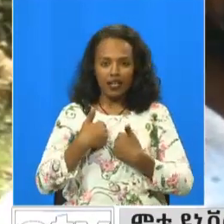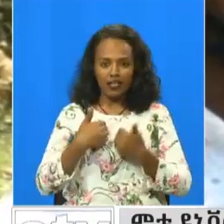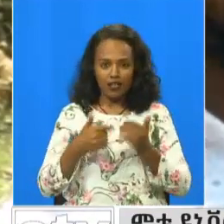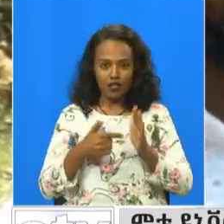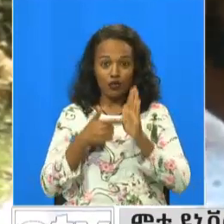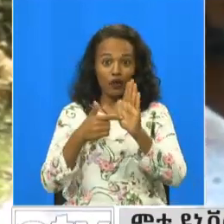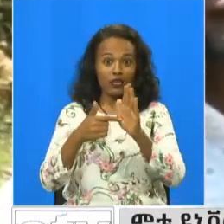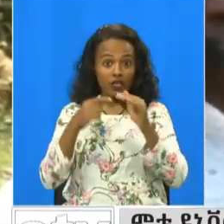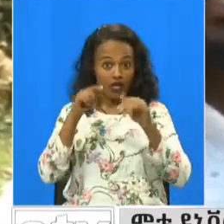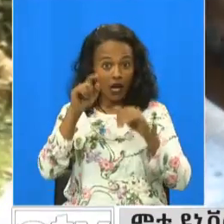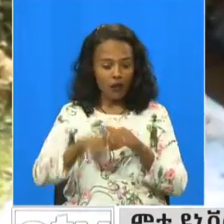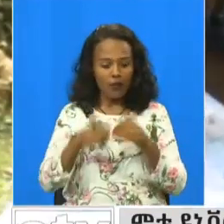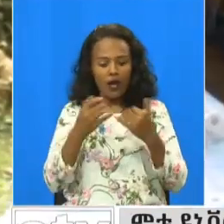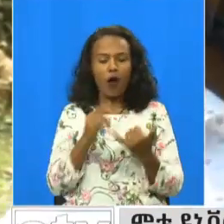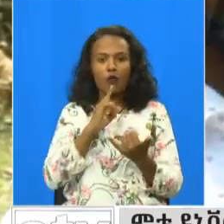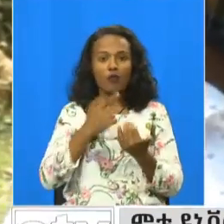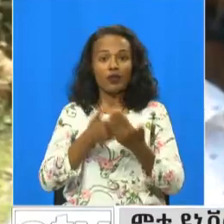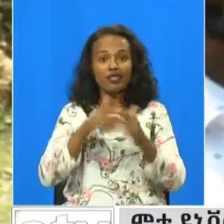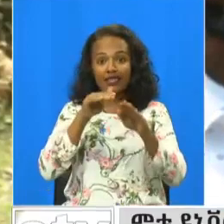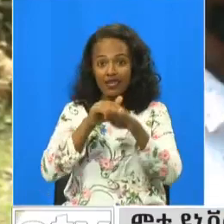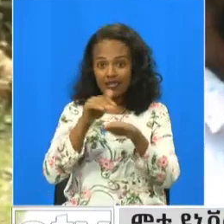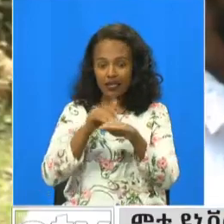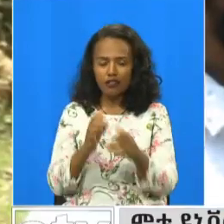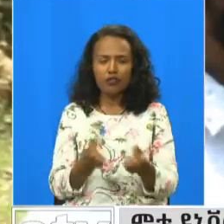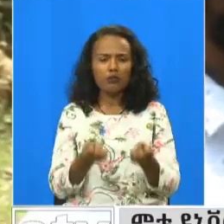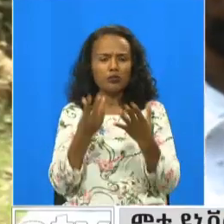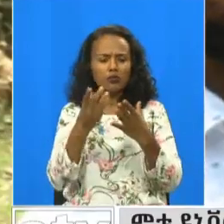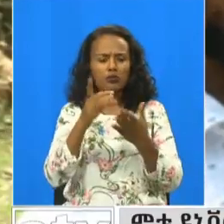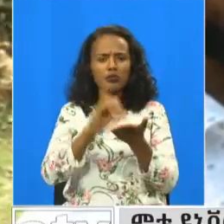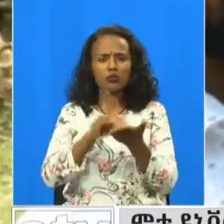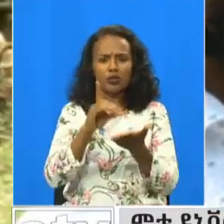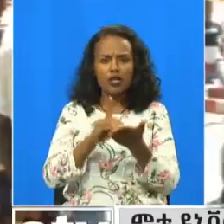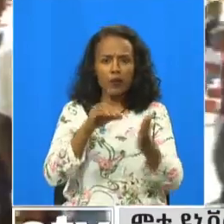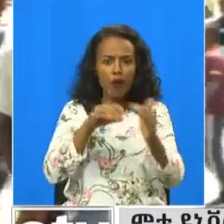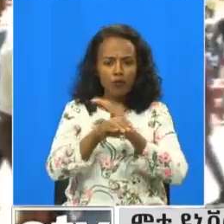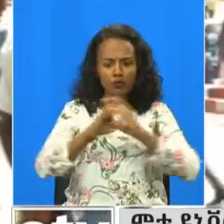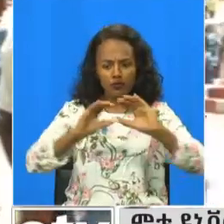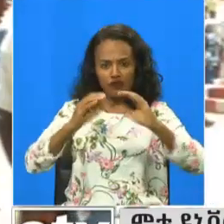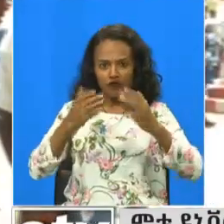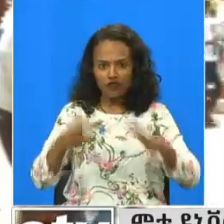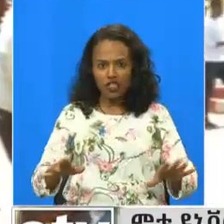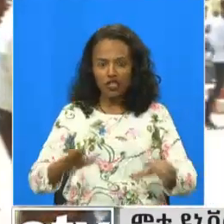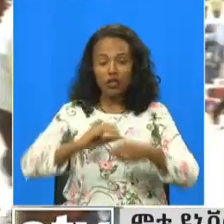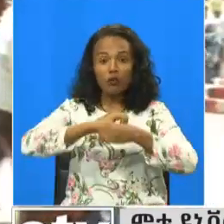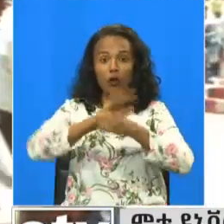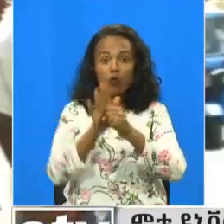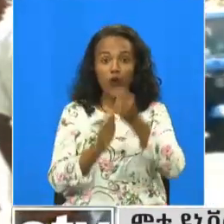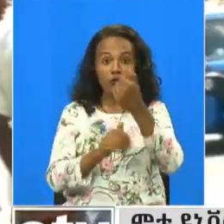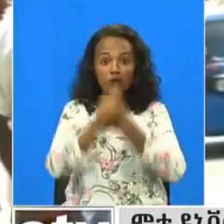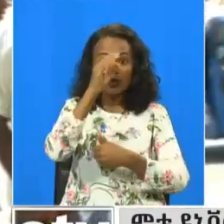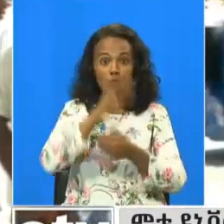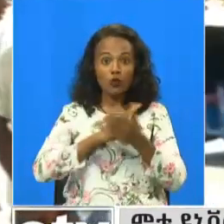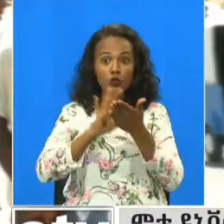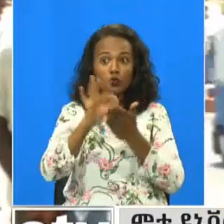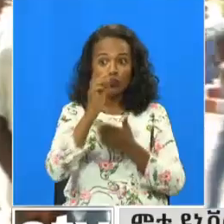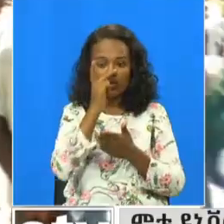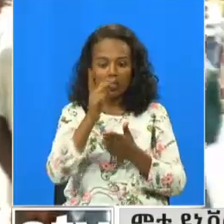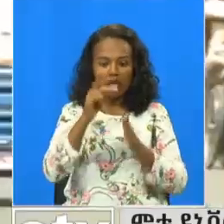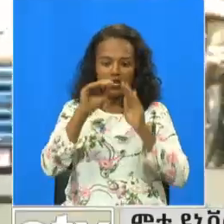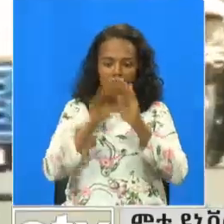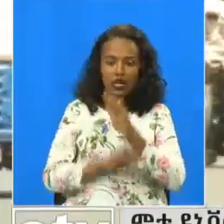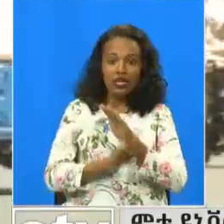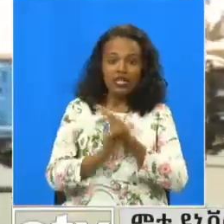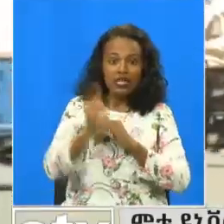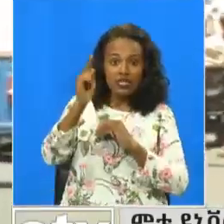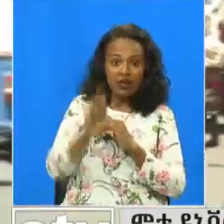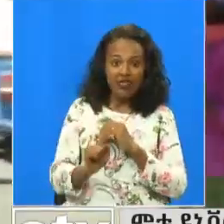ማሳየት ያለብን አሁን ነውና በዚህ ተነሳስተን ብዙ ከተማዎች ውስጥ አስተምረናል። በኮሮና የሚጠቁትን የሰዎች ቁጥር ስናይ እየቀነሰ